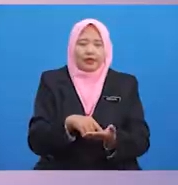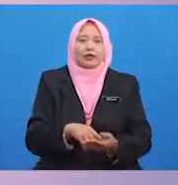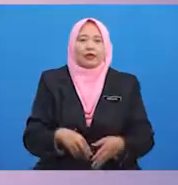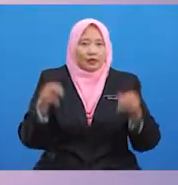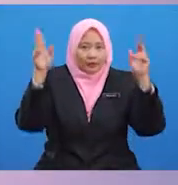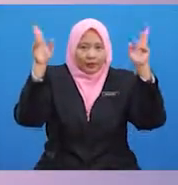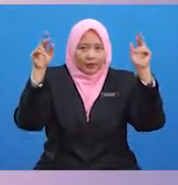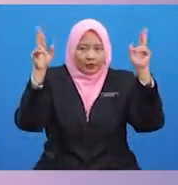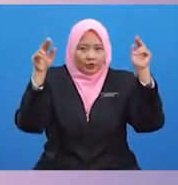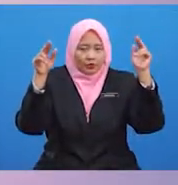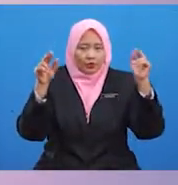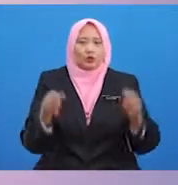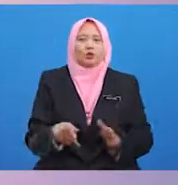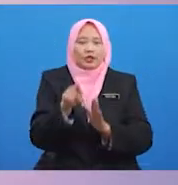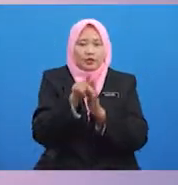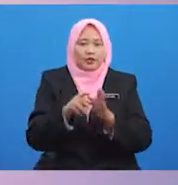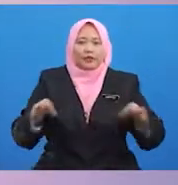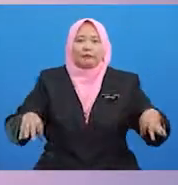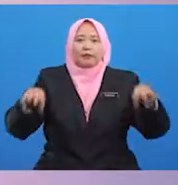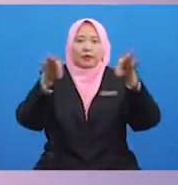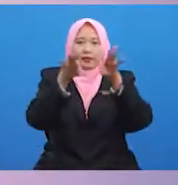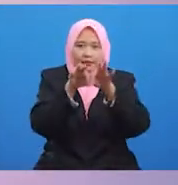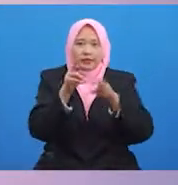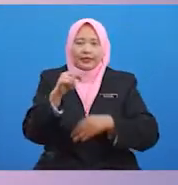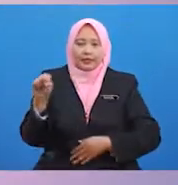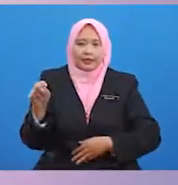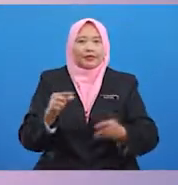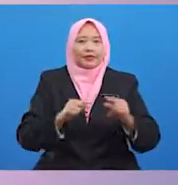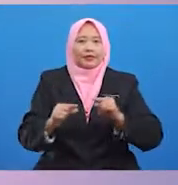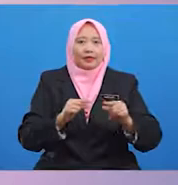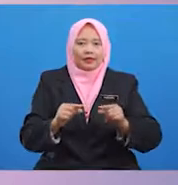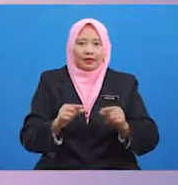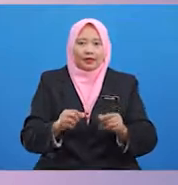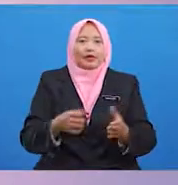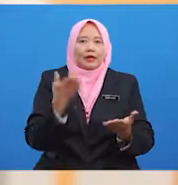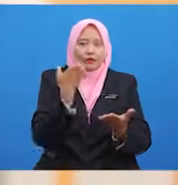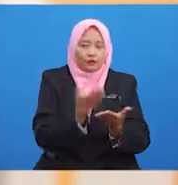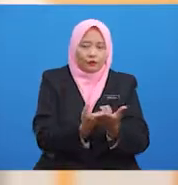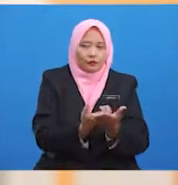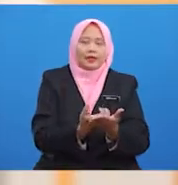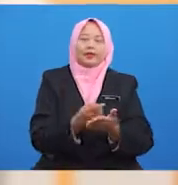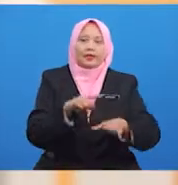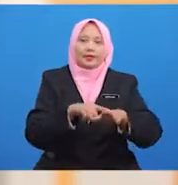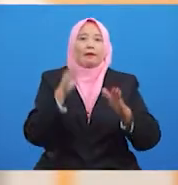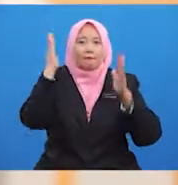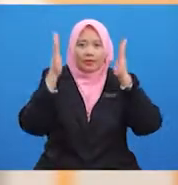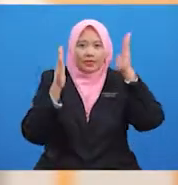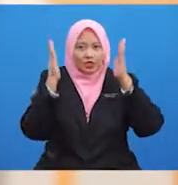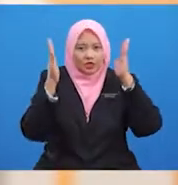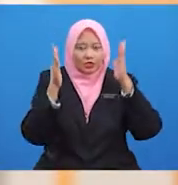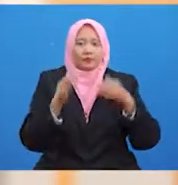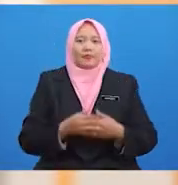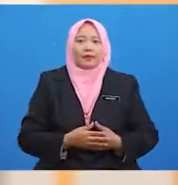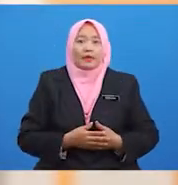tajuk 7.4, kepentingan kegiatan ekonomi di Malaysia. Tajuk ini ialah sambungan